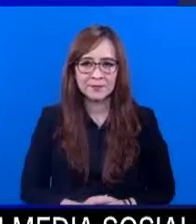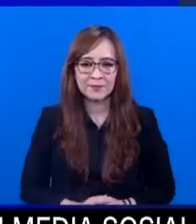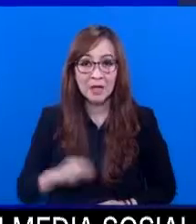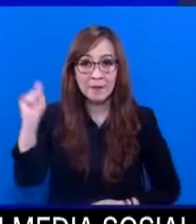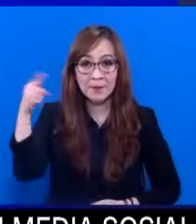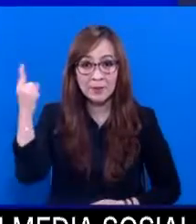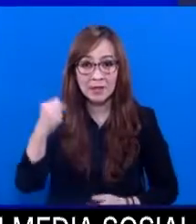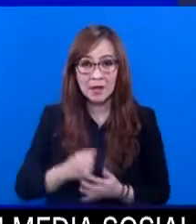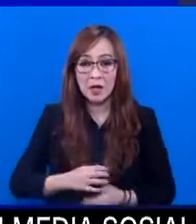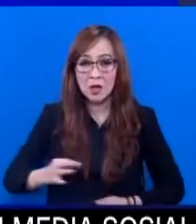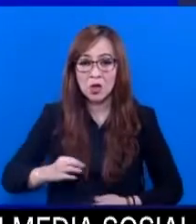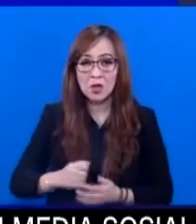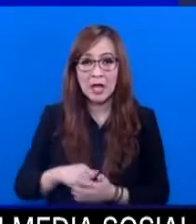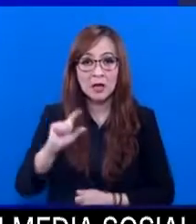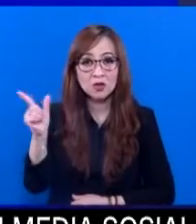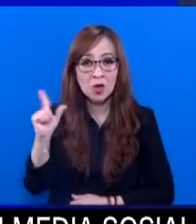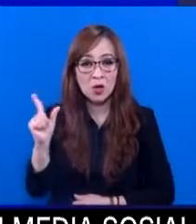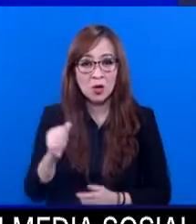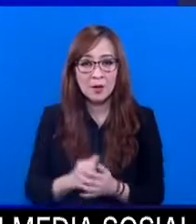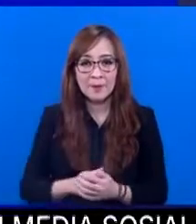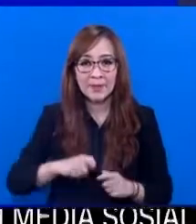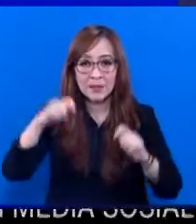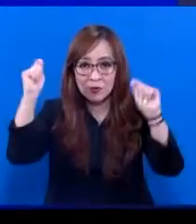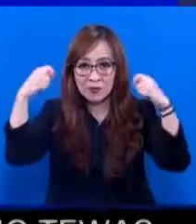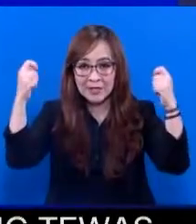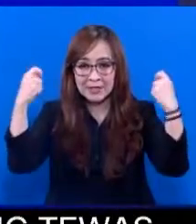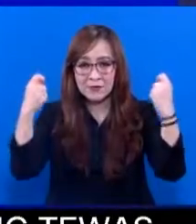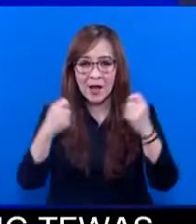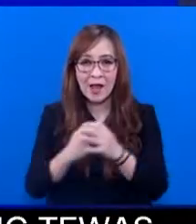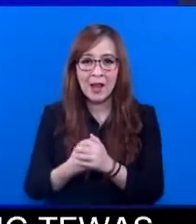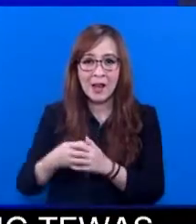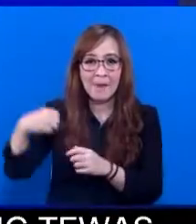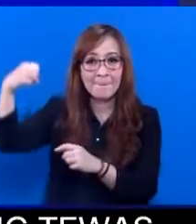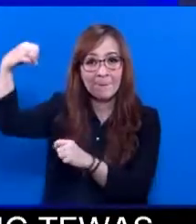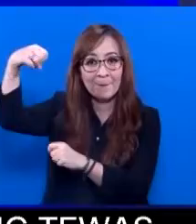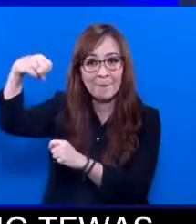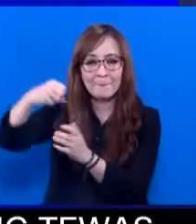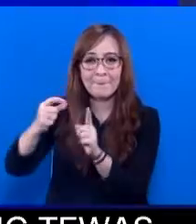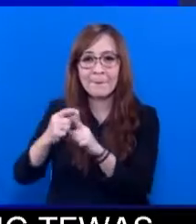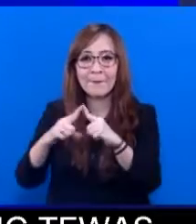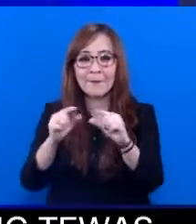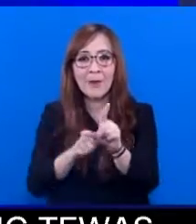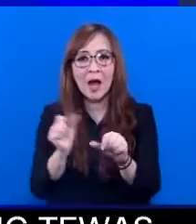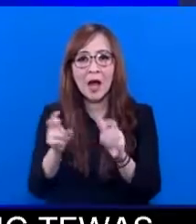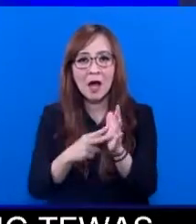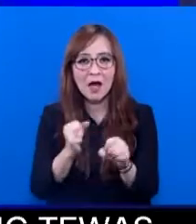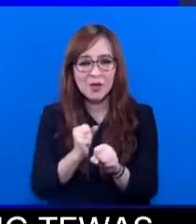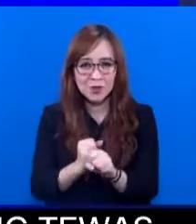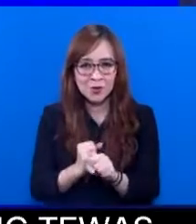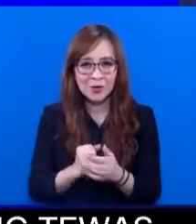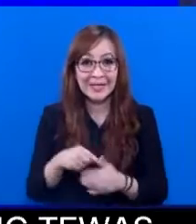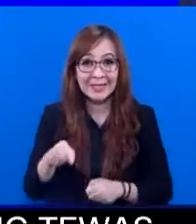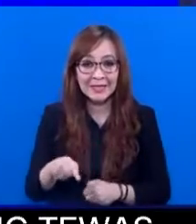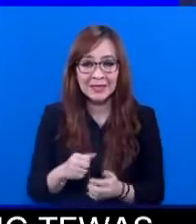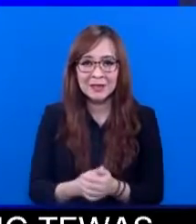Pemkot Solo kembali menggelar event budaya berupa Festival Payung Indonesia di Taman Balai Kambang Solo mulai Jumat kemarin. Festival Payung ini